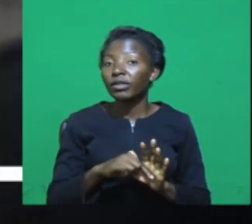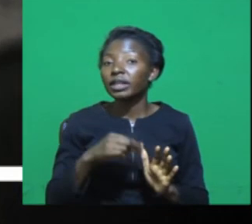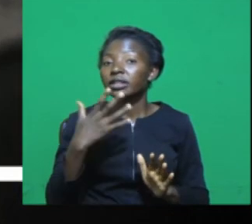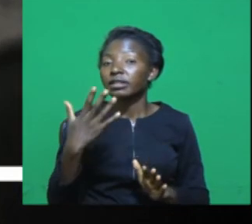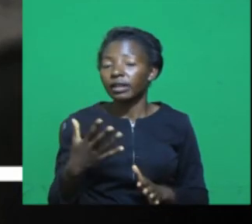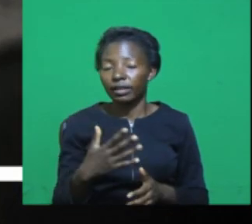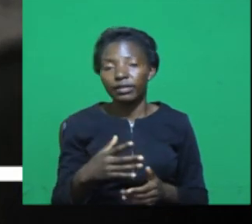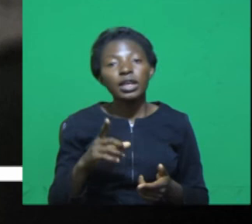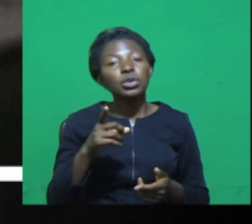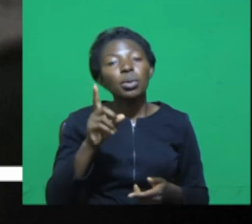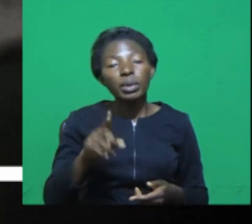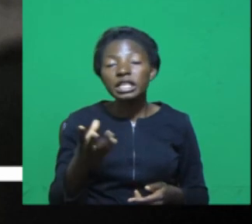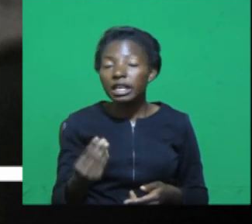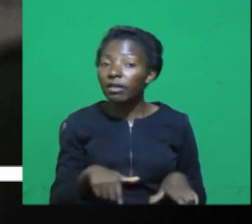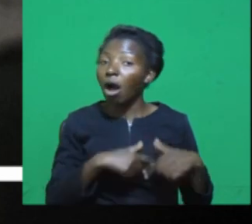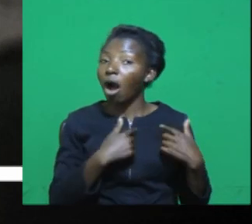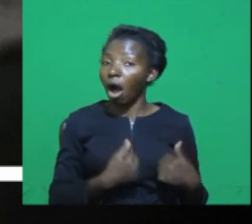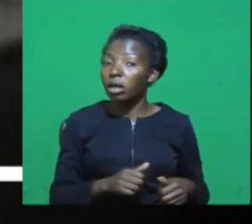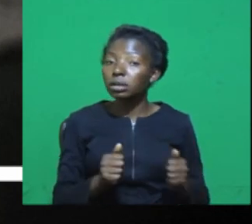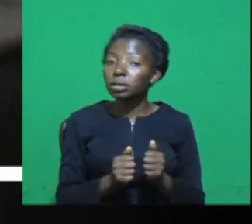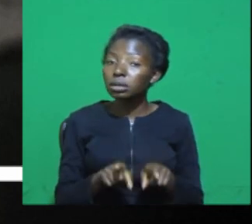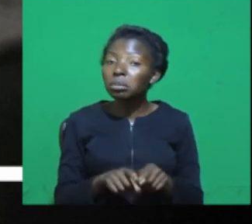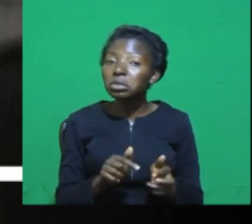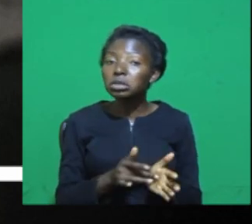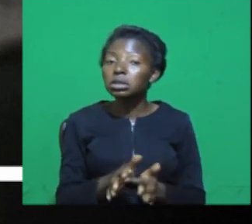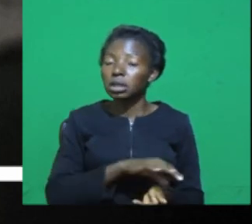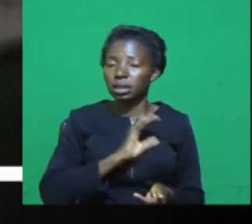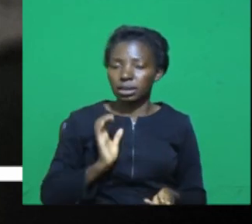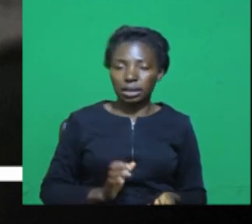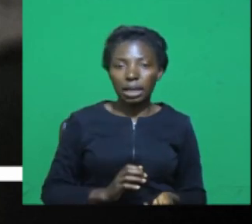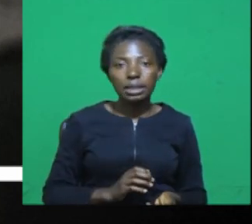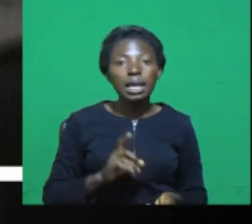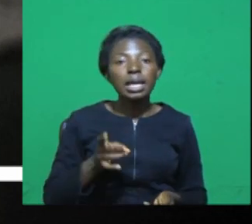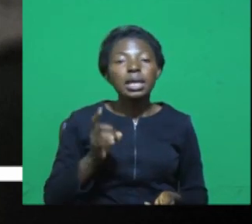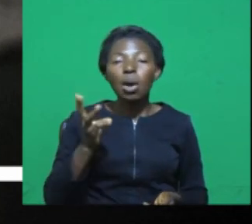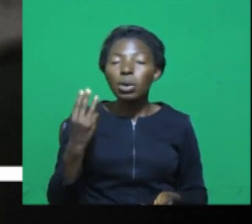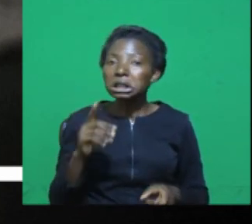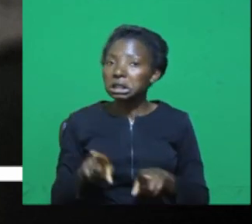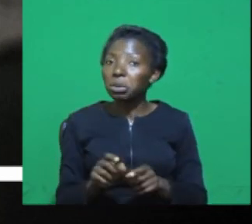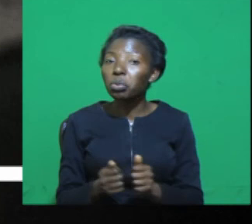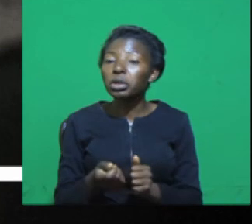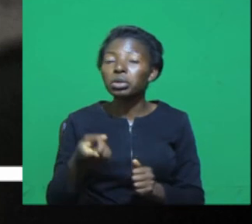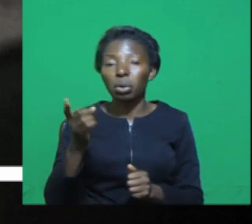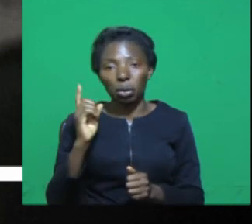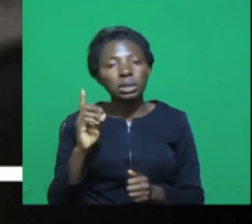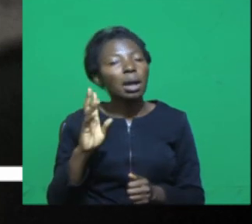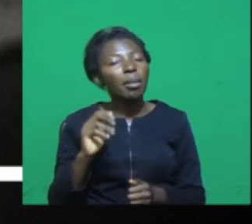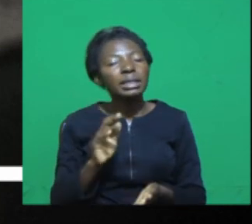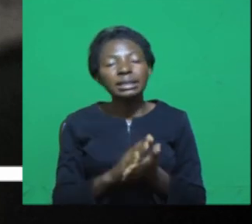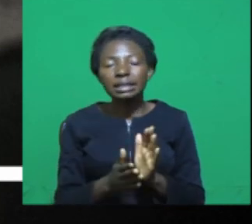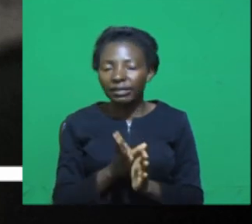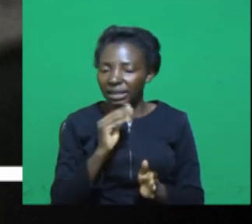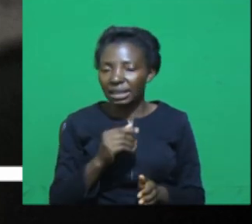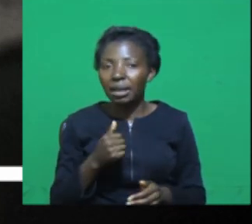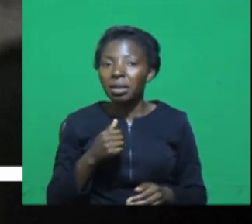ya5. Ivai nomwoyo uyo wakanga uri muna Kristu Jesuwo, iye kunyangwa akanga akafanana naMwari, haana kuti